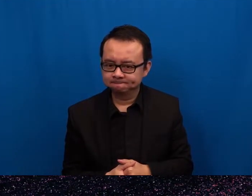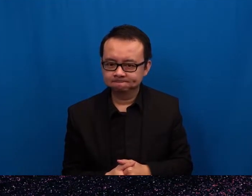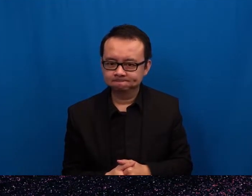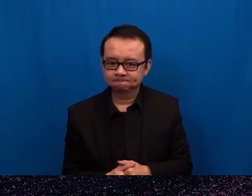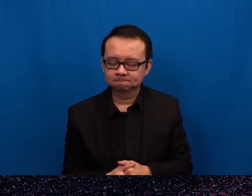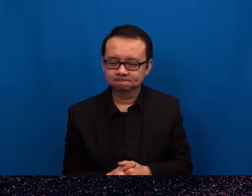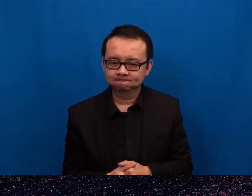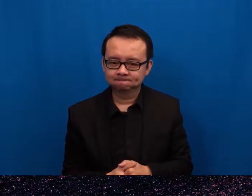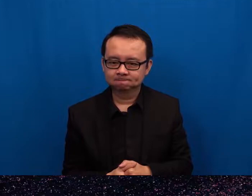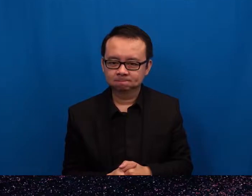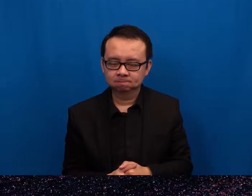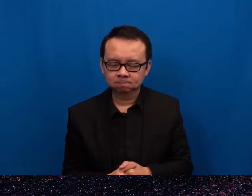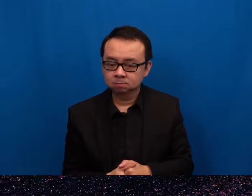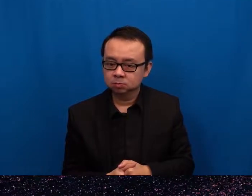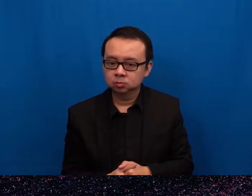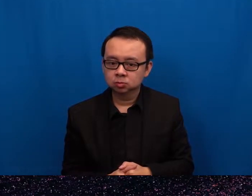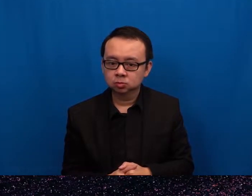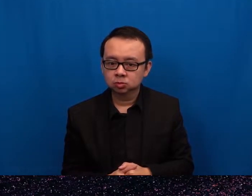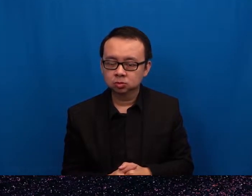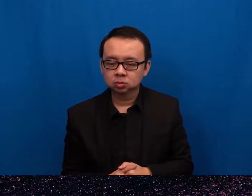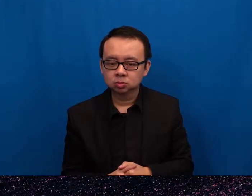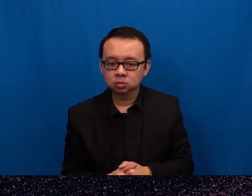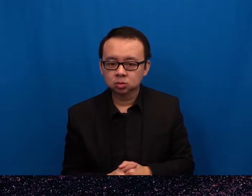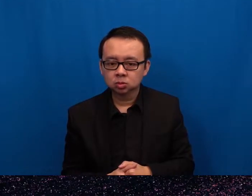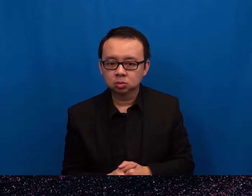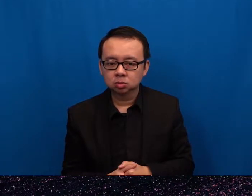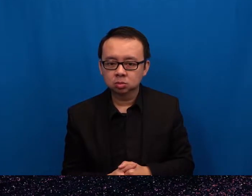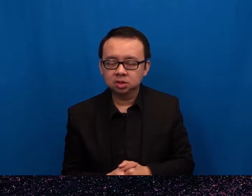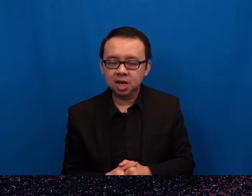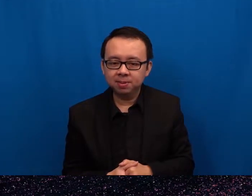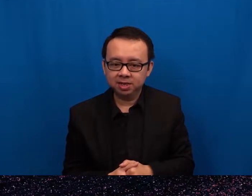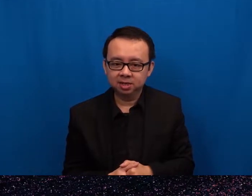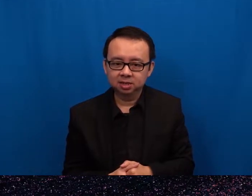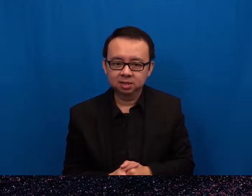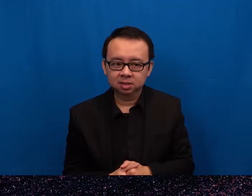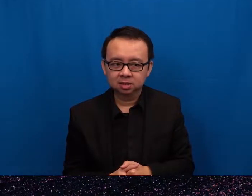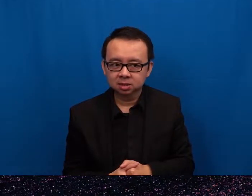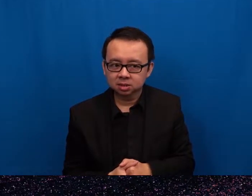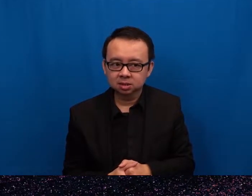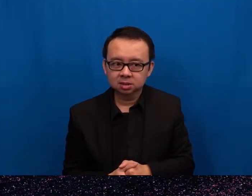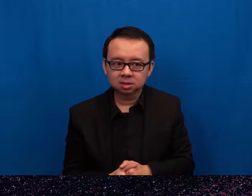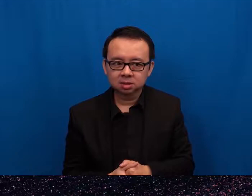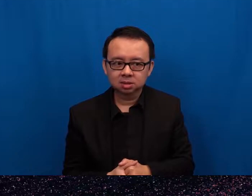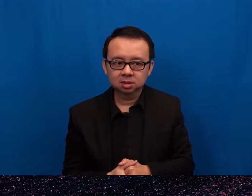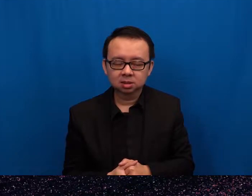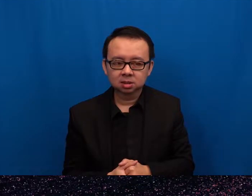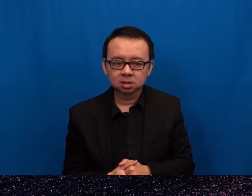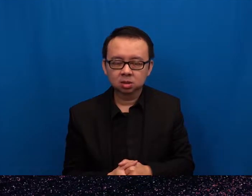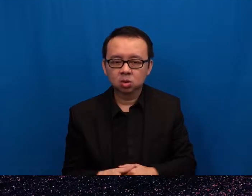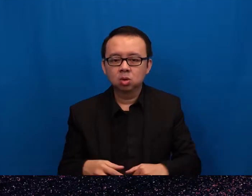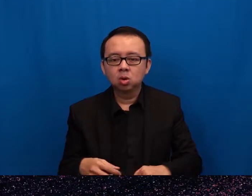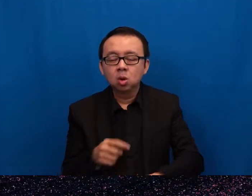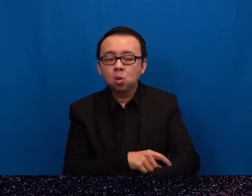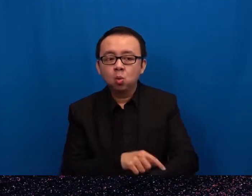Setelah itu kan ada burung merpati turun, terbuka tingkap langit itu. Mereka semua bisa melihat, lalu terdengar suara Allah, inilah anakku kepadanya aku